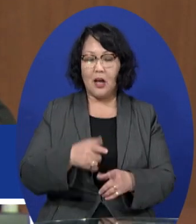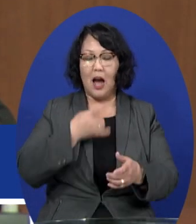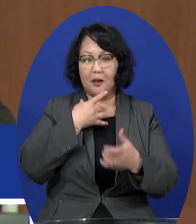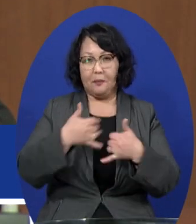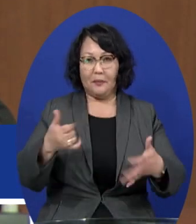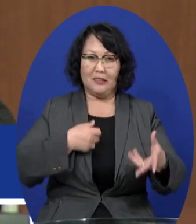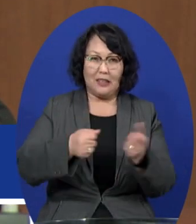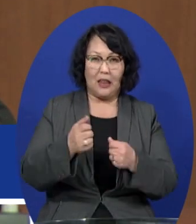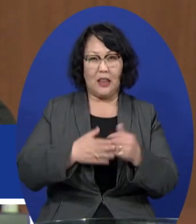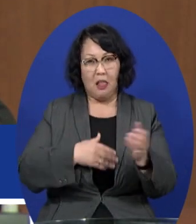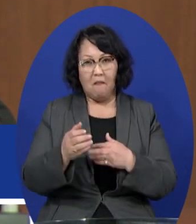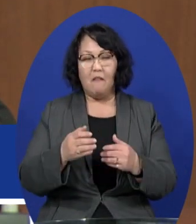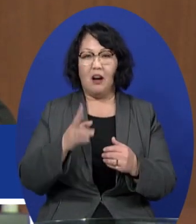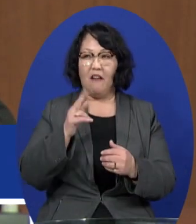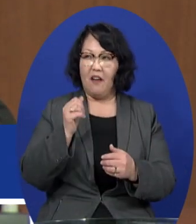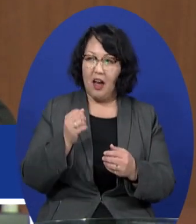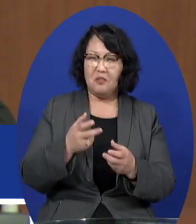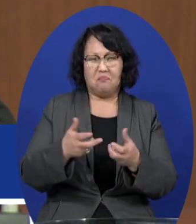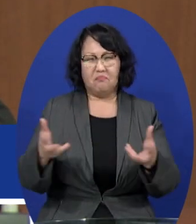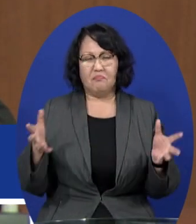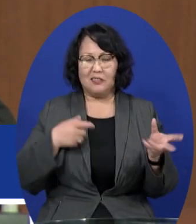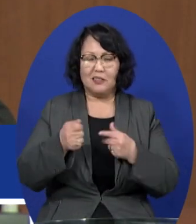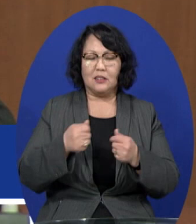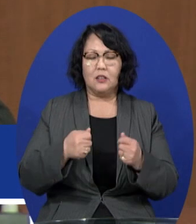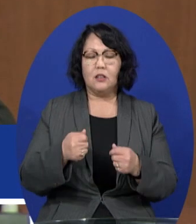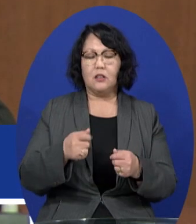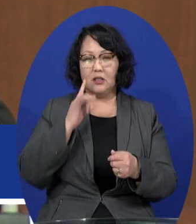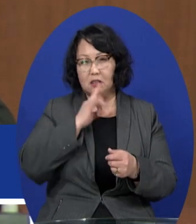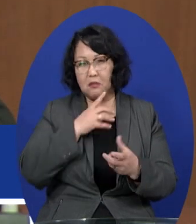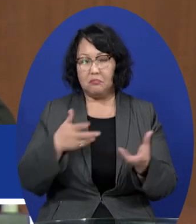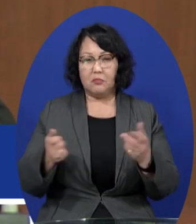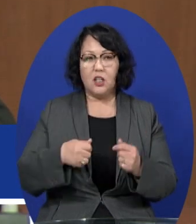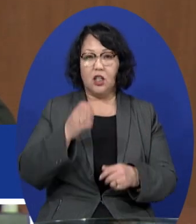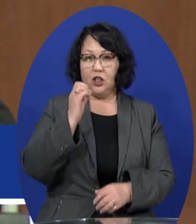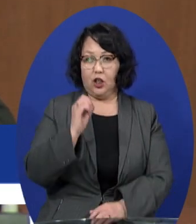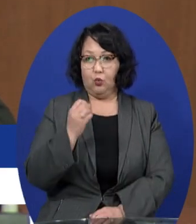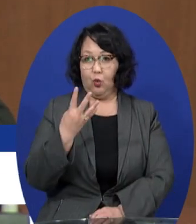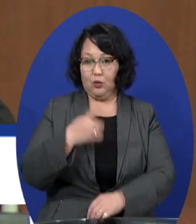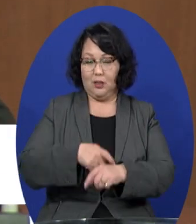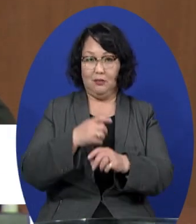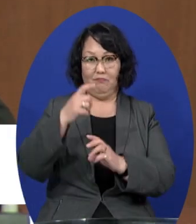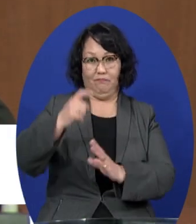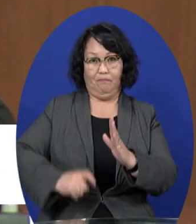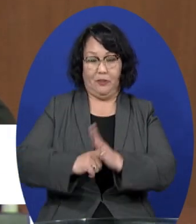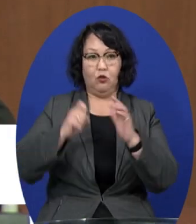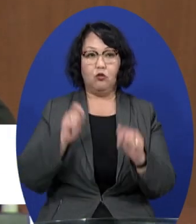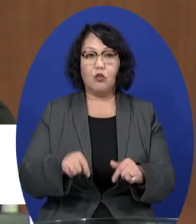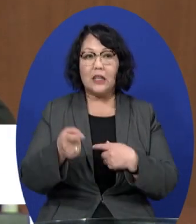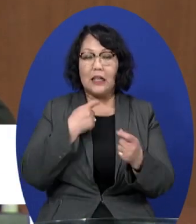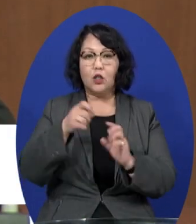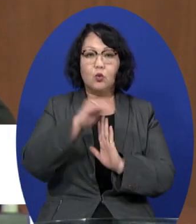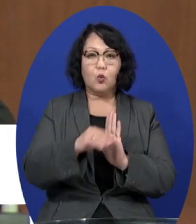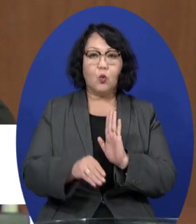зөвшөөрөлтэй газруудын ажиллах цагийн хуваар бол тэг 4 цагаар хязгаарлагддаг. Одоо бидний энэ өнөөдөр яриад байгаа энэ хүү журам